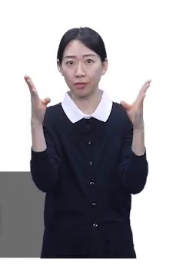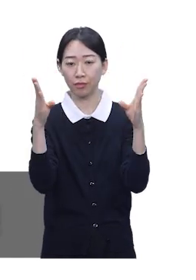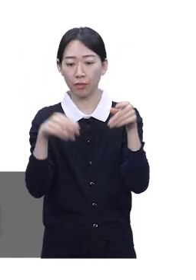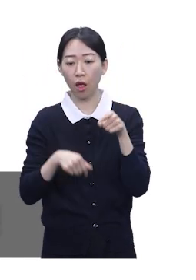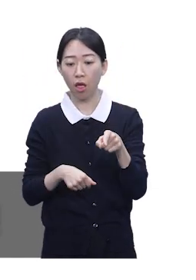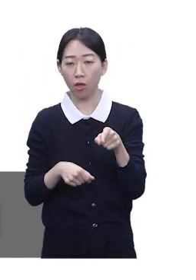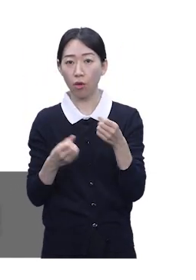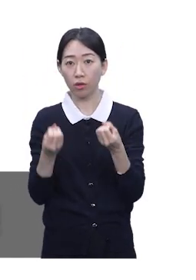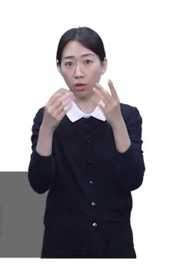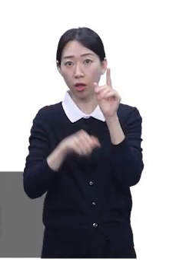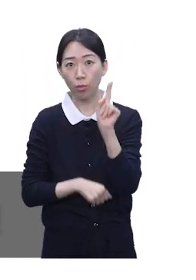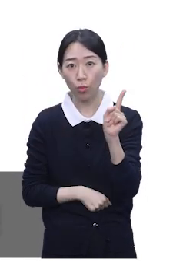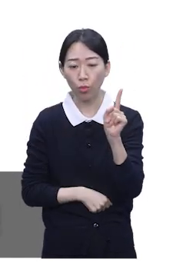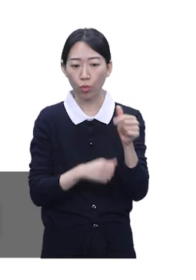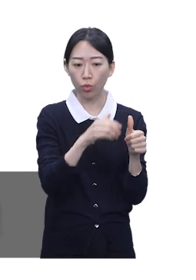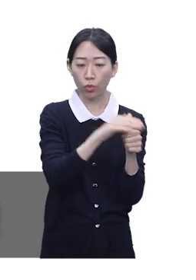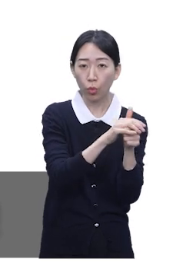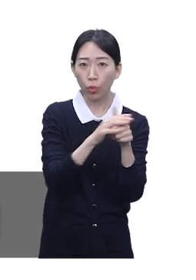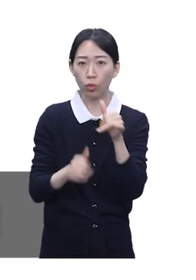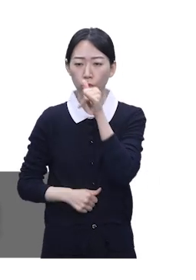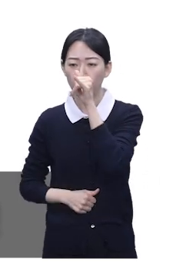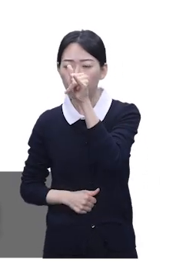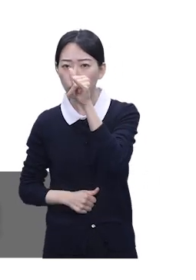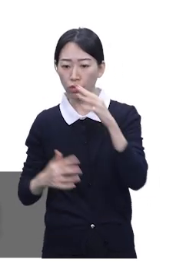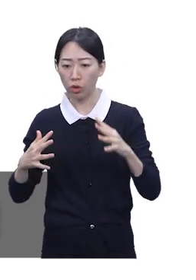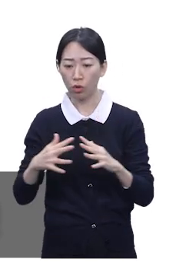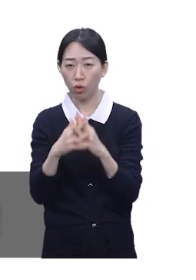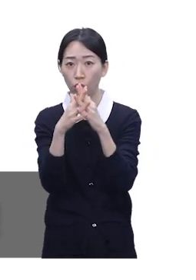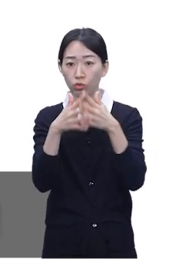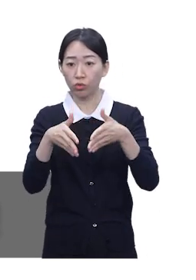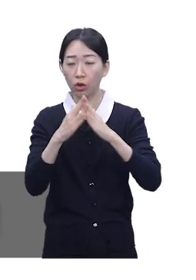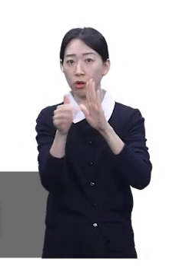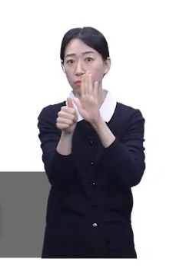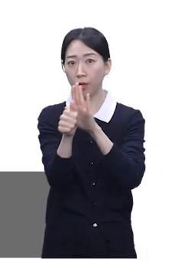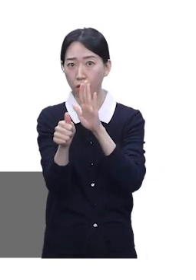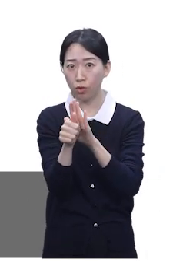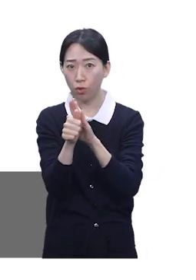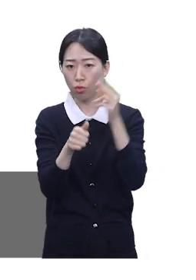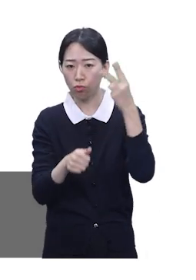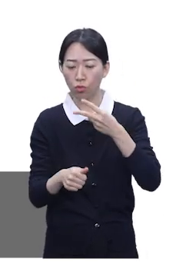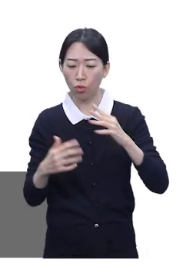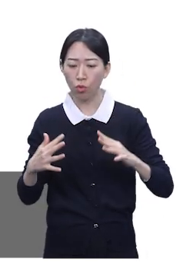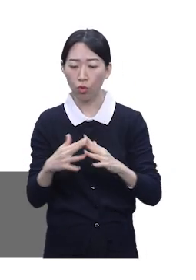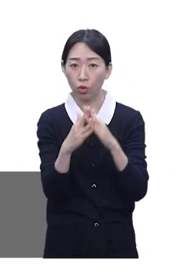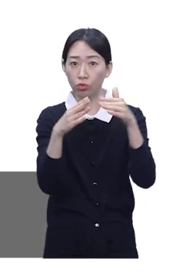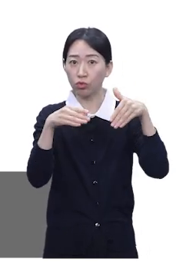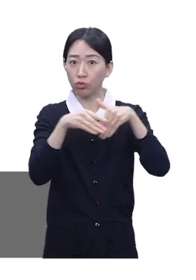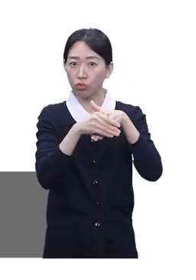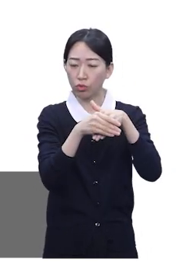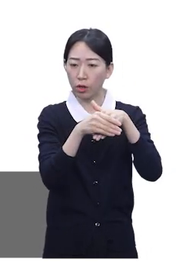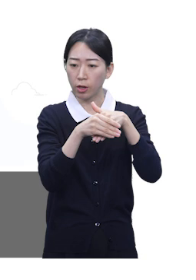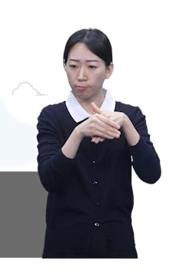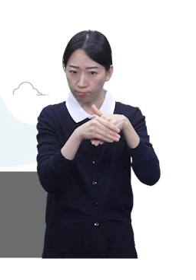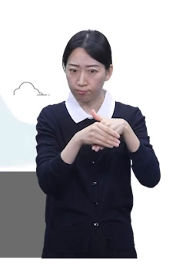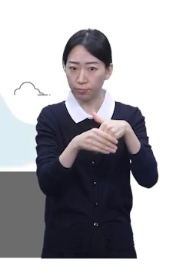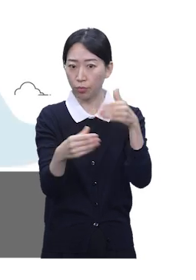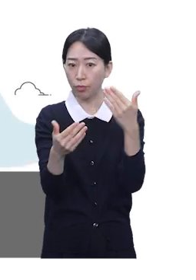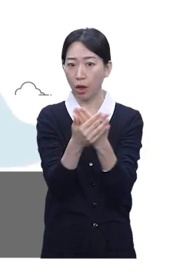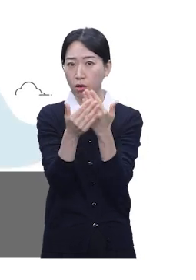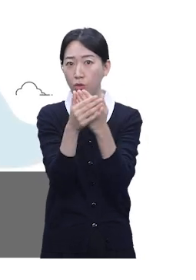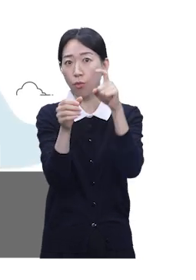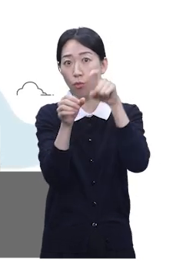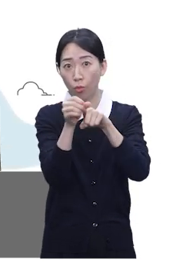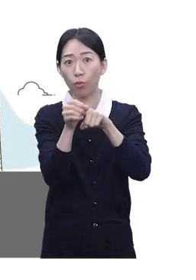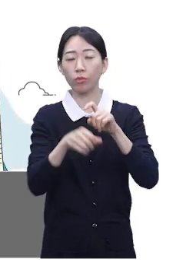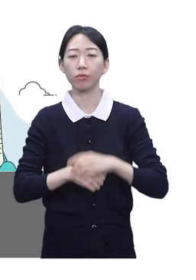안양 건축문화제는 독창적이고 우수한 건축물 설립을 장려하고 건축문화의 질적 발전과 대중화를